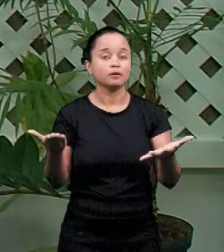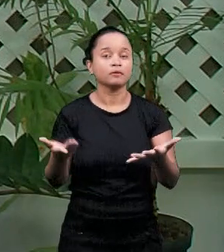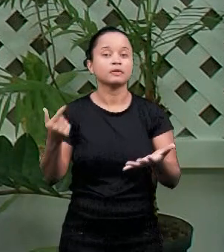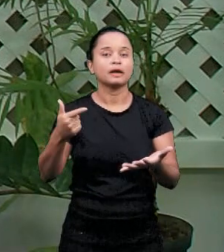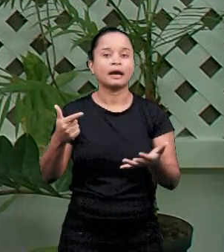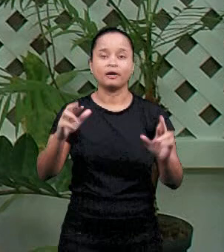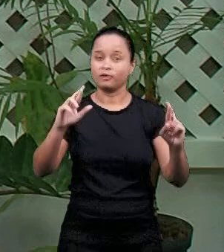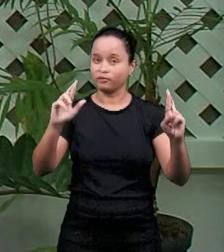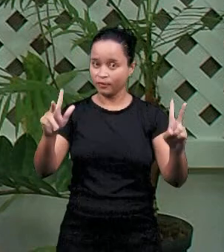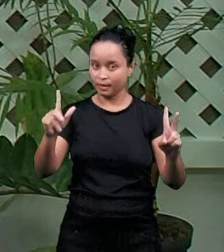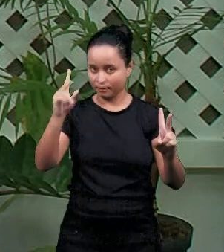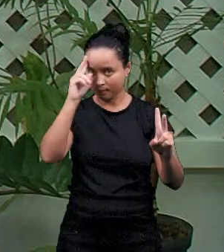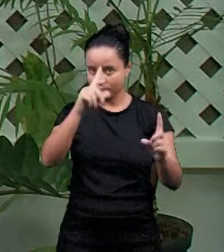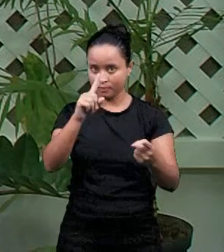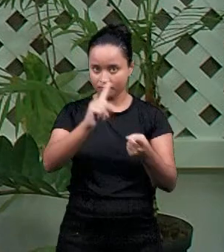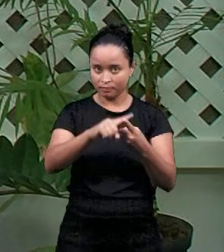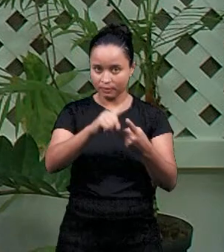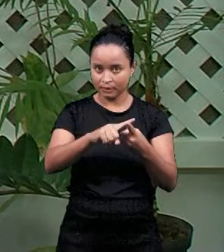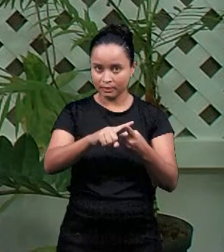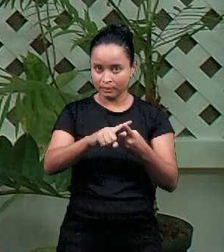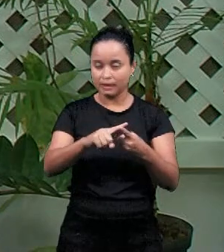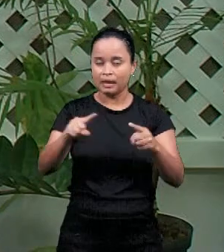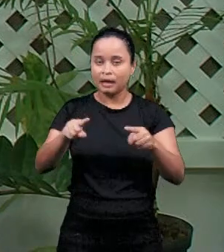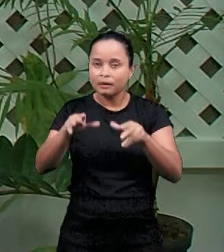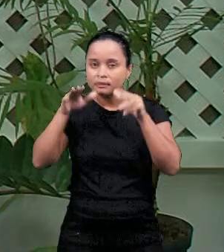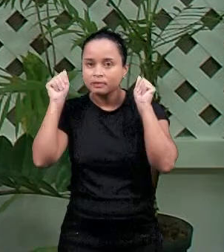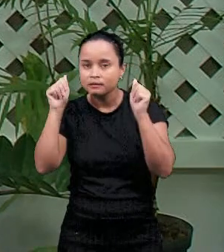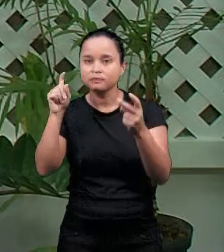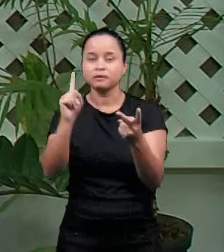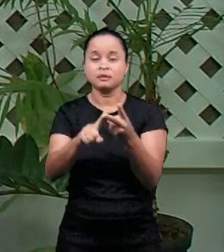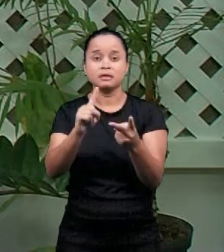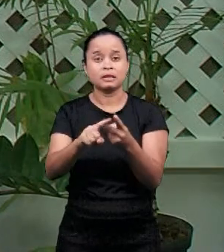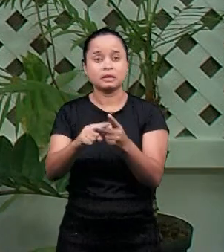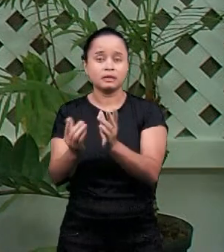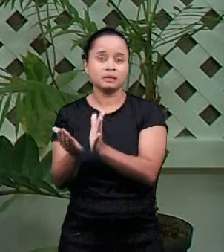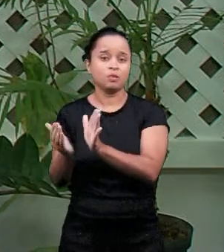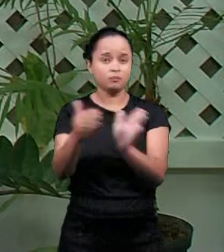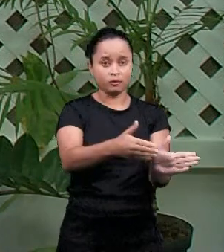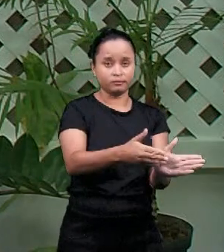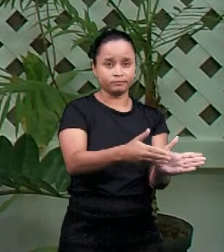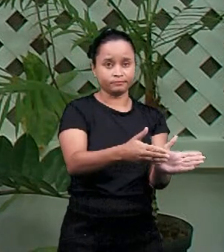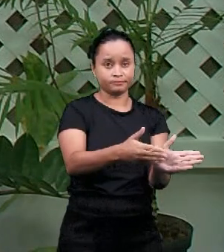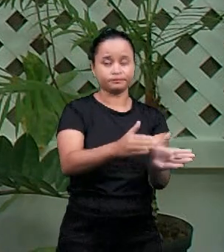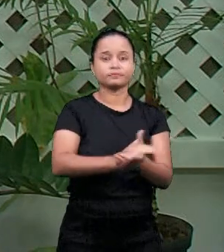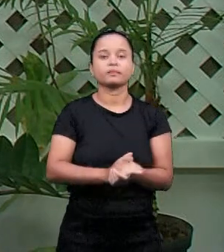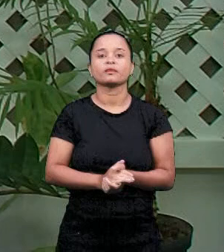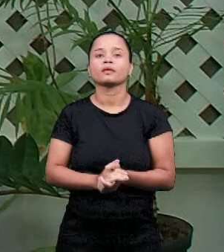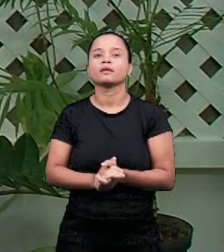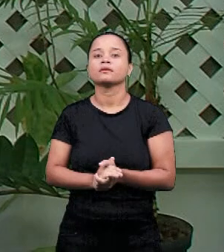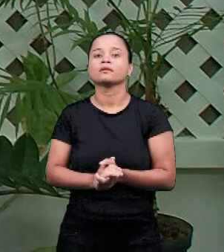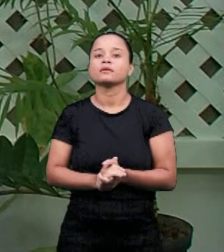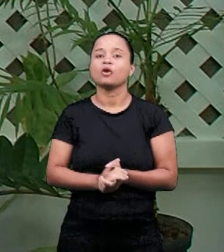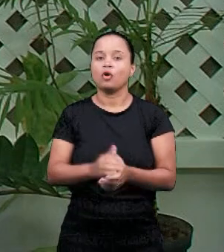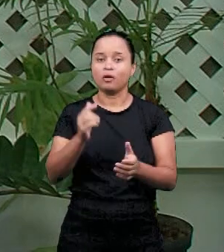l'anathème et l'apostate. L'apostate, il renie